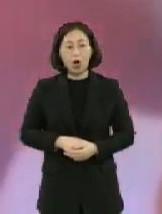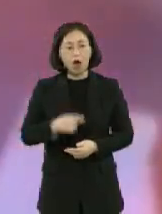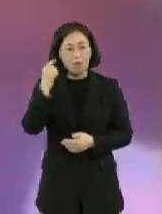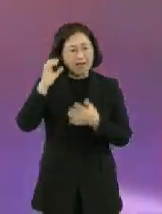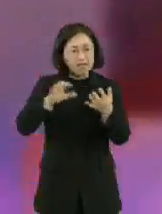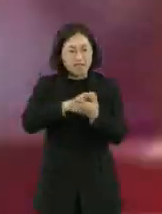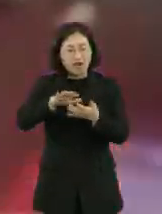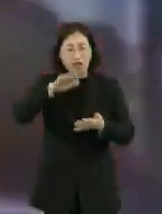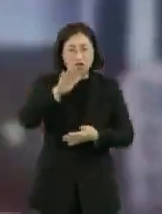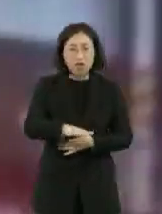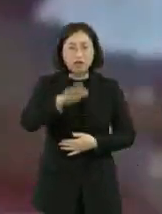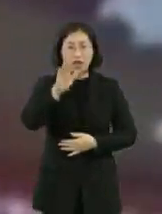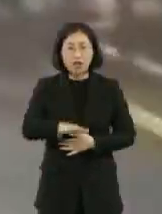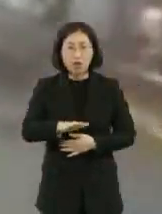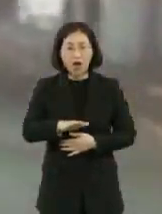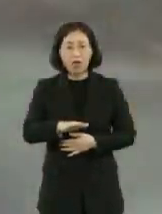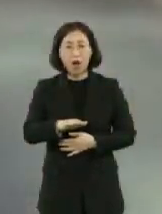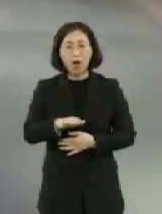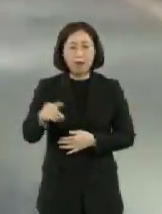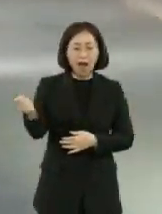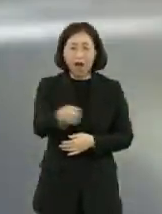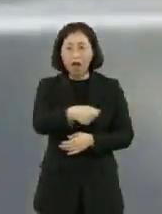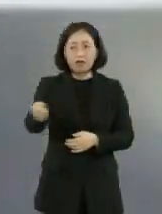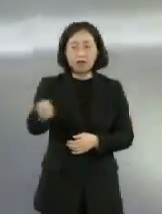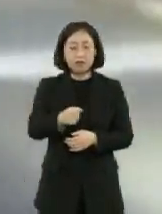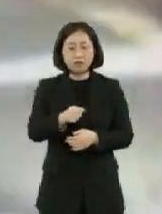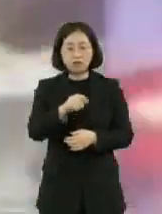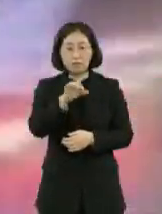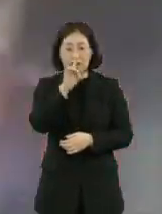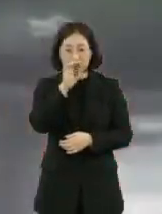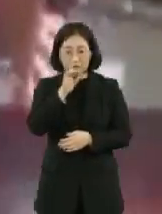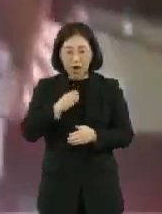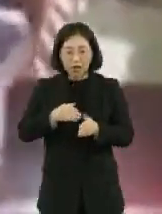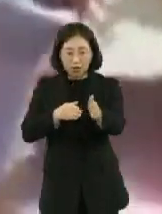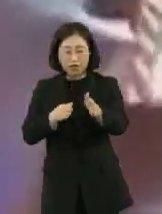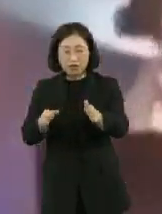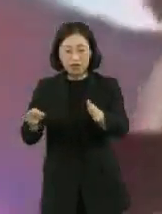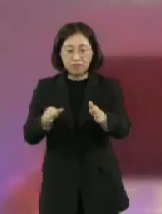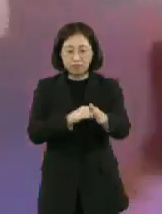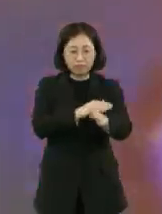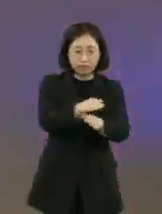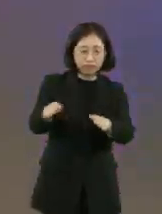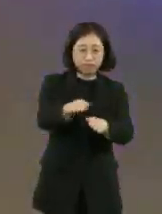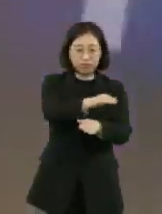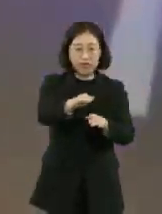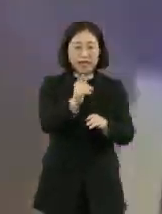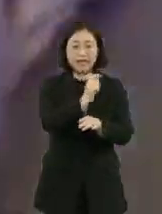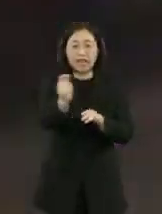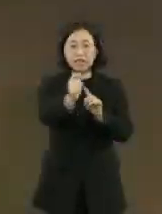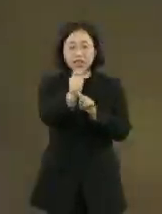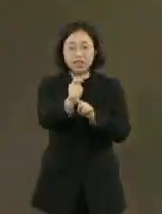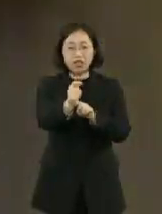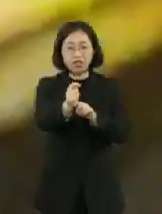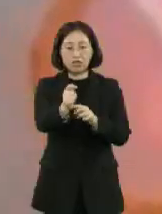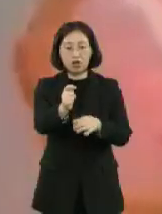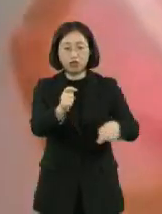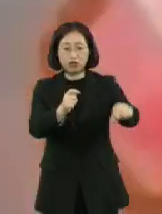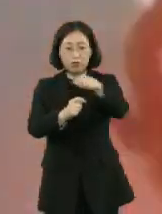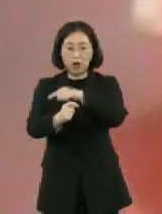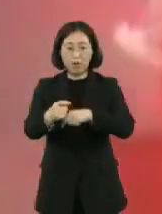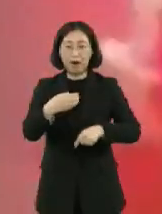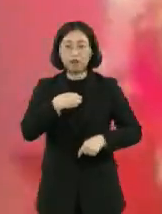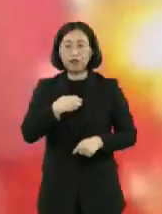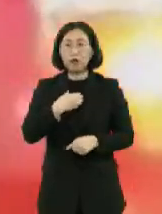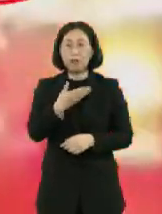시끄러운 경적과 함께 경광봉을 흔들고 중앙선을 넘나들며 주행 중인 택시 주위를 위협합니다. 출동한 순찰차가